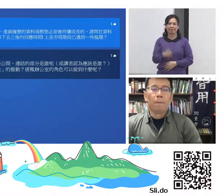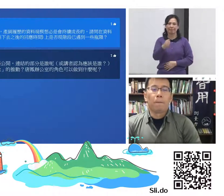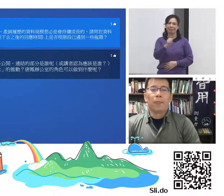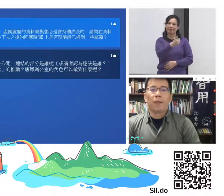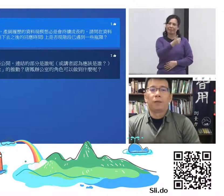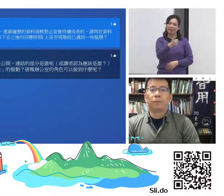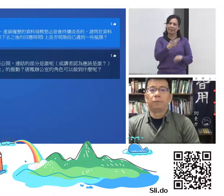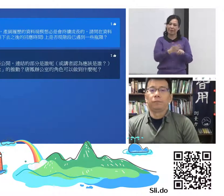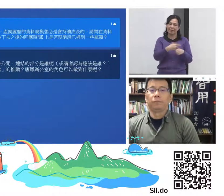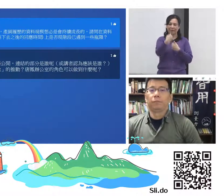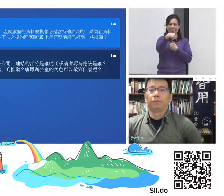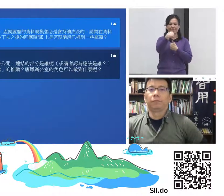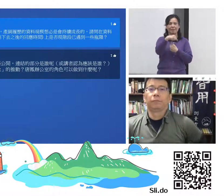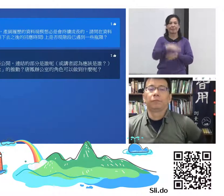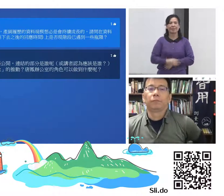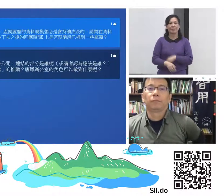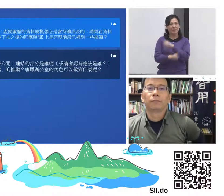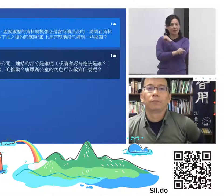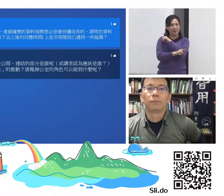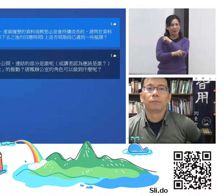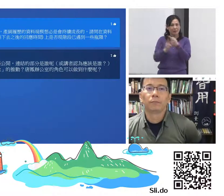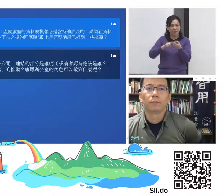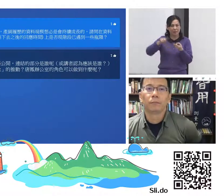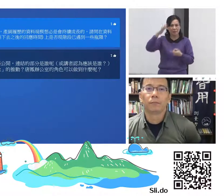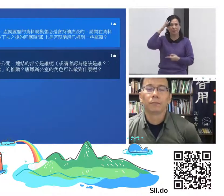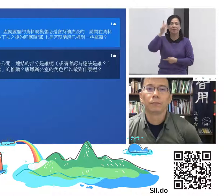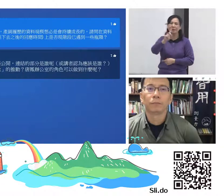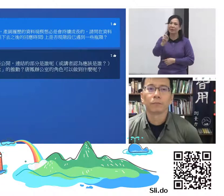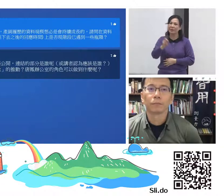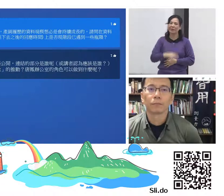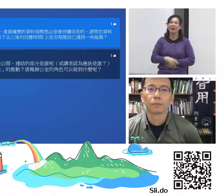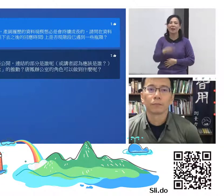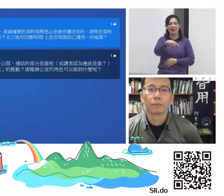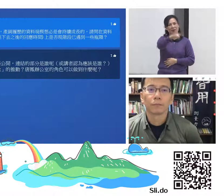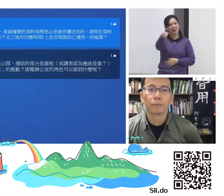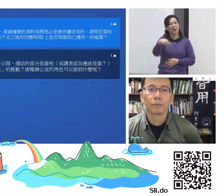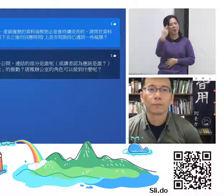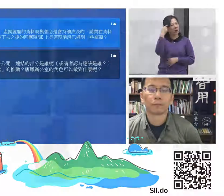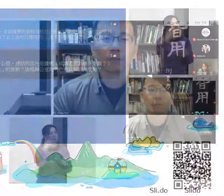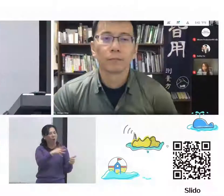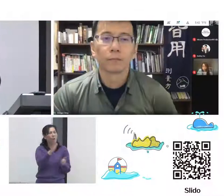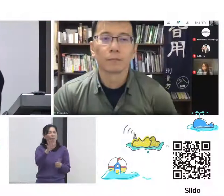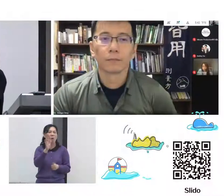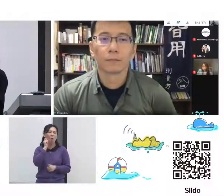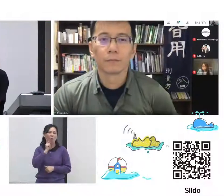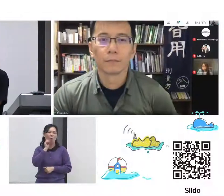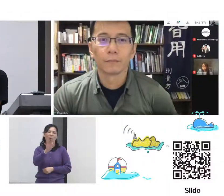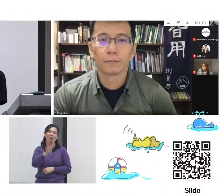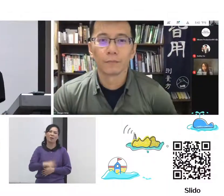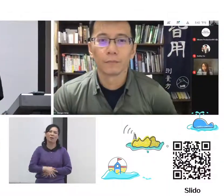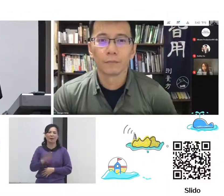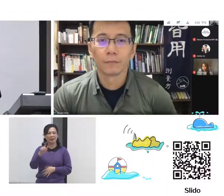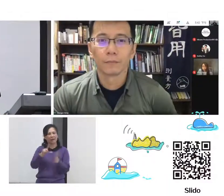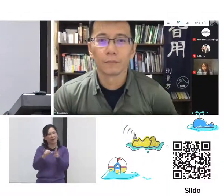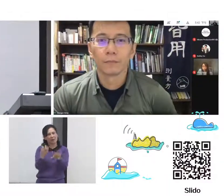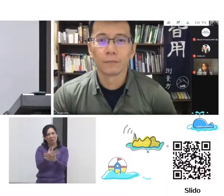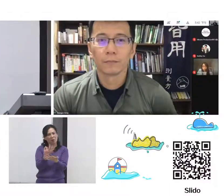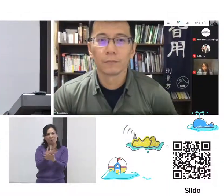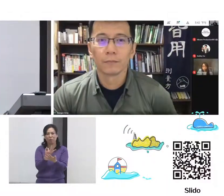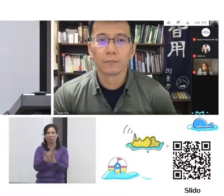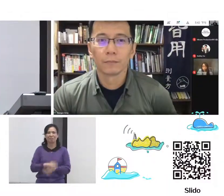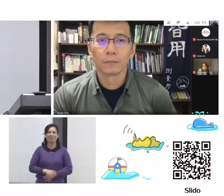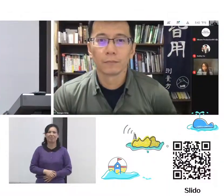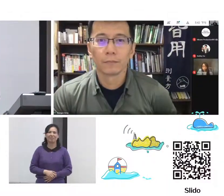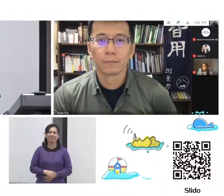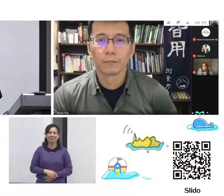技术上的指导。那最后就是很抱歉，就是我知道还有问题，现场可能也还有兴趣再问，只是我们时间真的已经有限了，所以